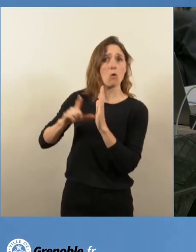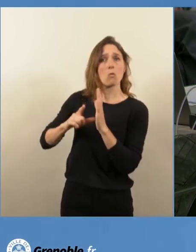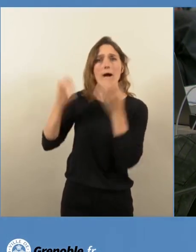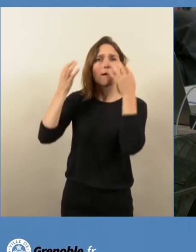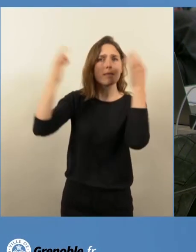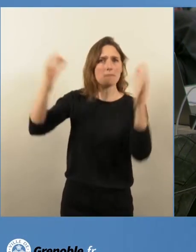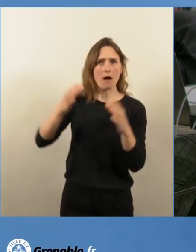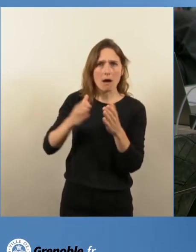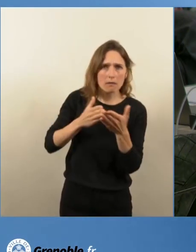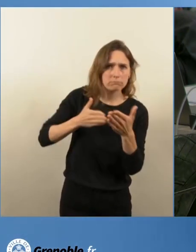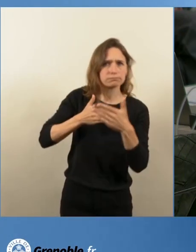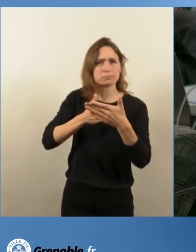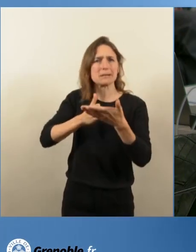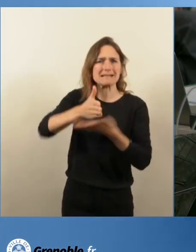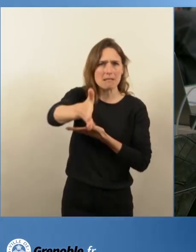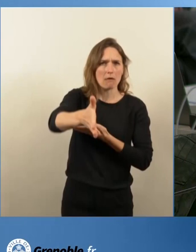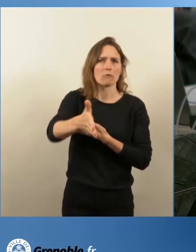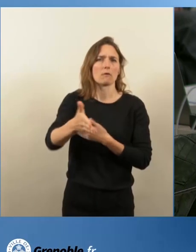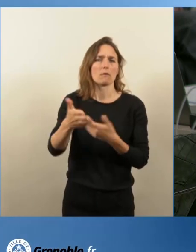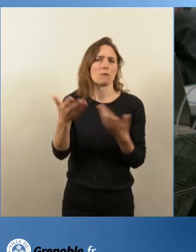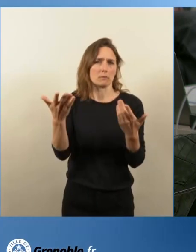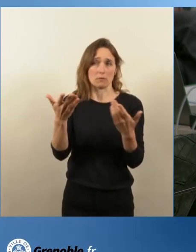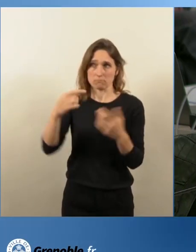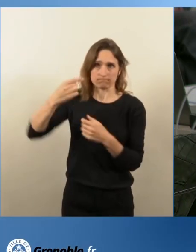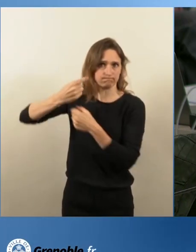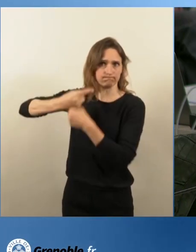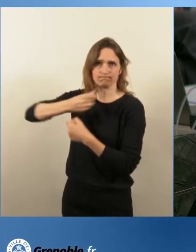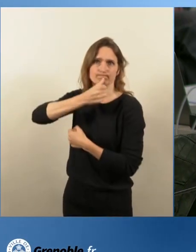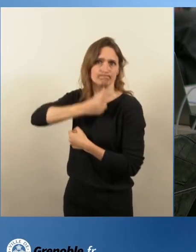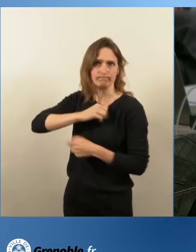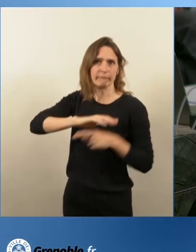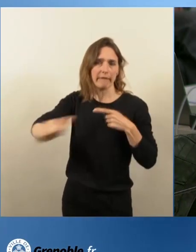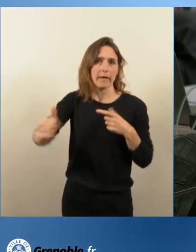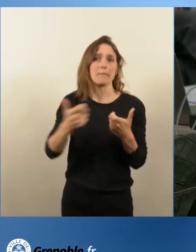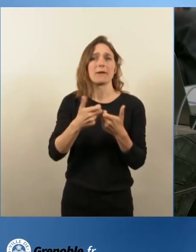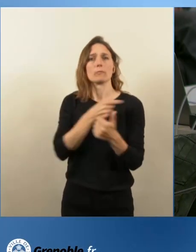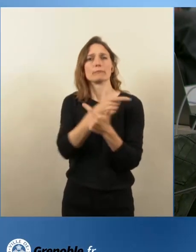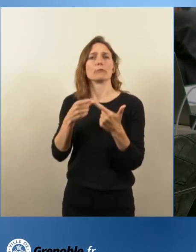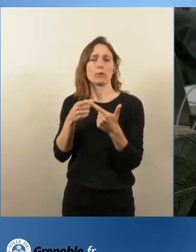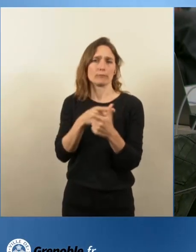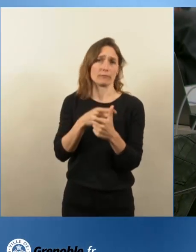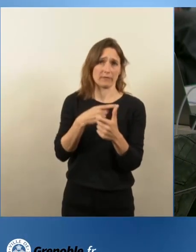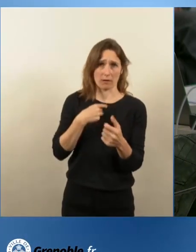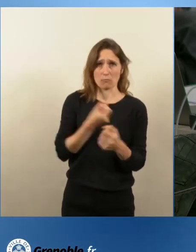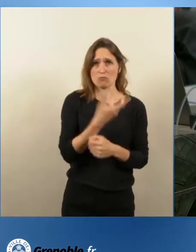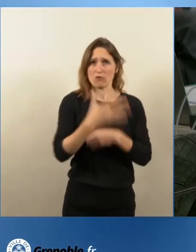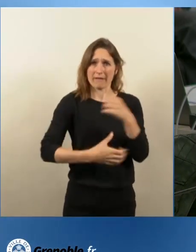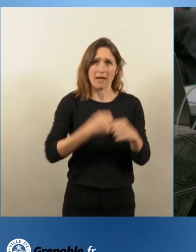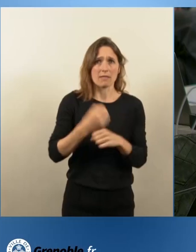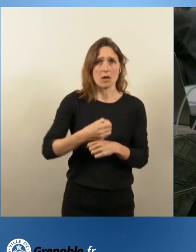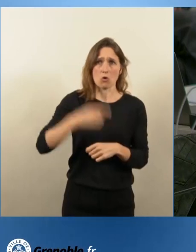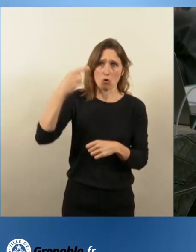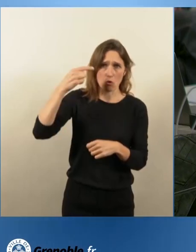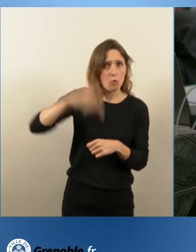par exemple je vous en donne que deux d'exemples l'obligation d'une stratégie plus réelle de réduction de la consommation énergétique de vos